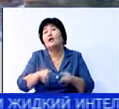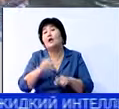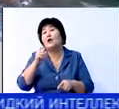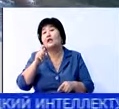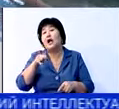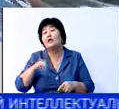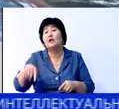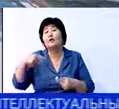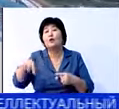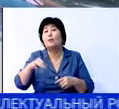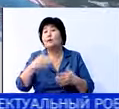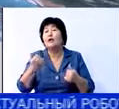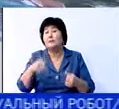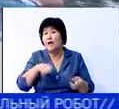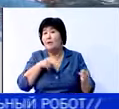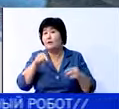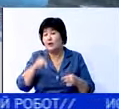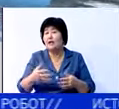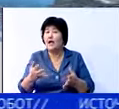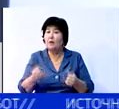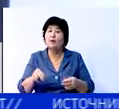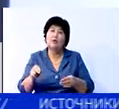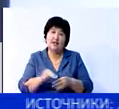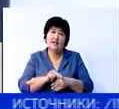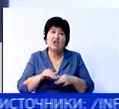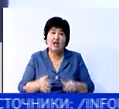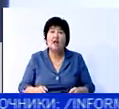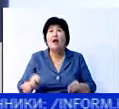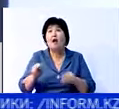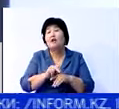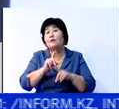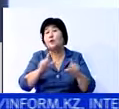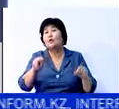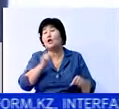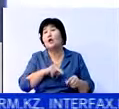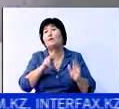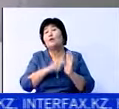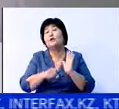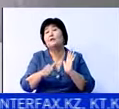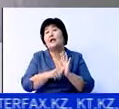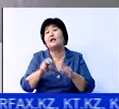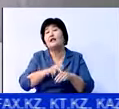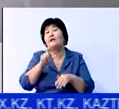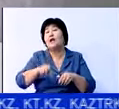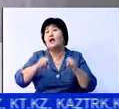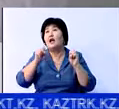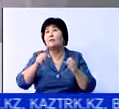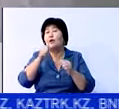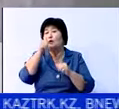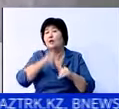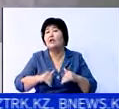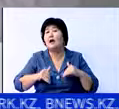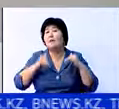других областях нет, потому приезжают к нам для получения лечения. В лечебном учреждении работают 86 врачей. Специалисты ежегодно